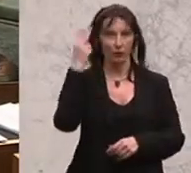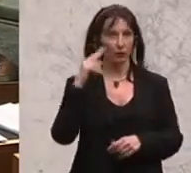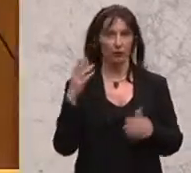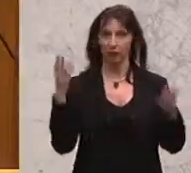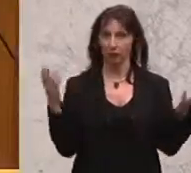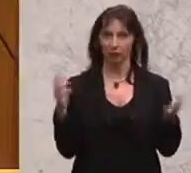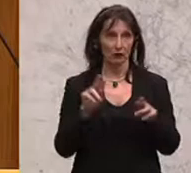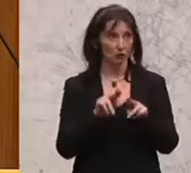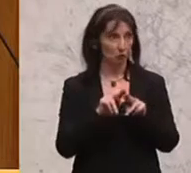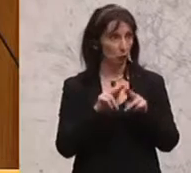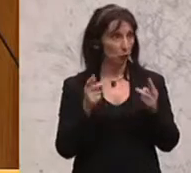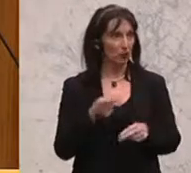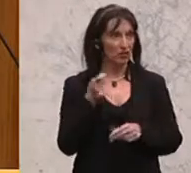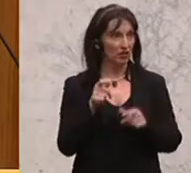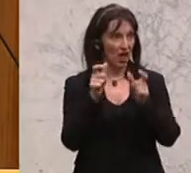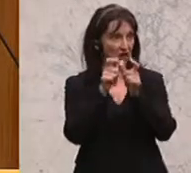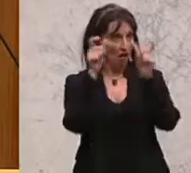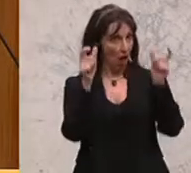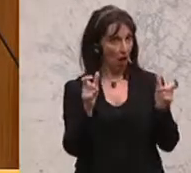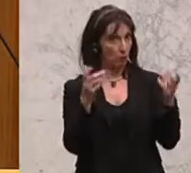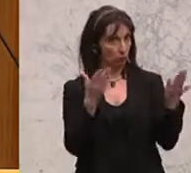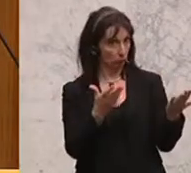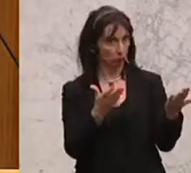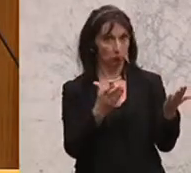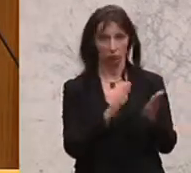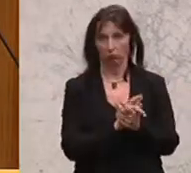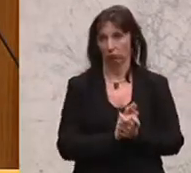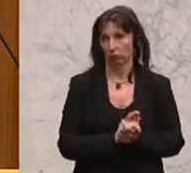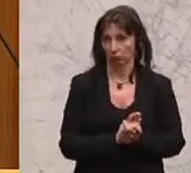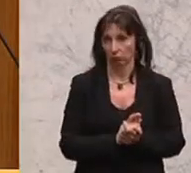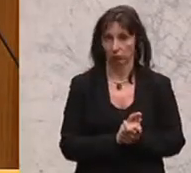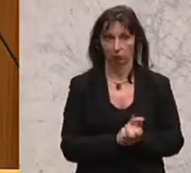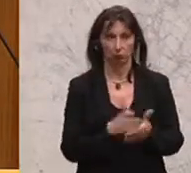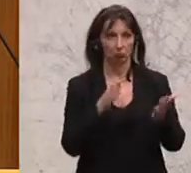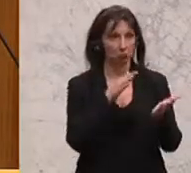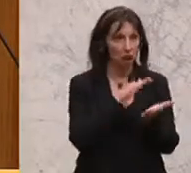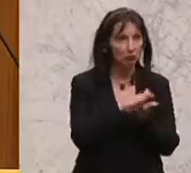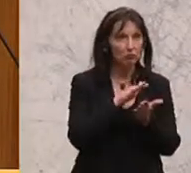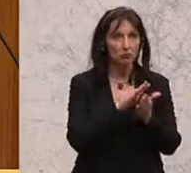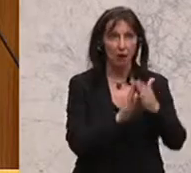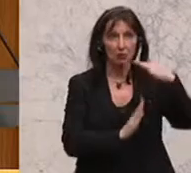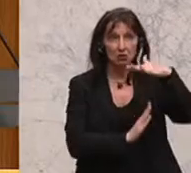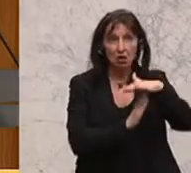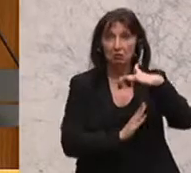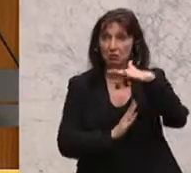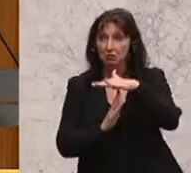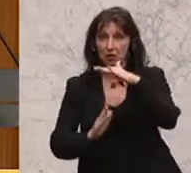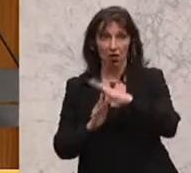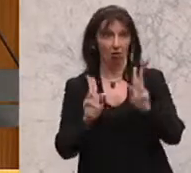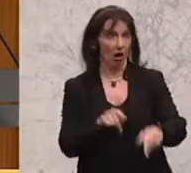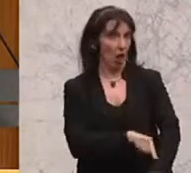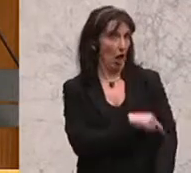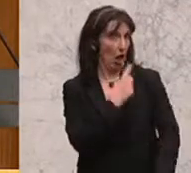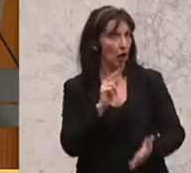Der Bundesfinanzrahmen hat uns ja eine weise Erfindung mit den Ausgaben, Obergrenzen, langfristige